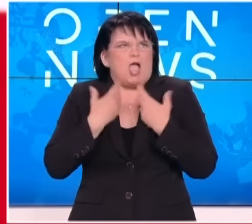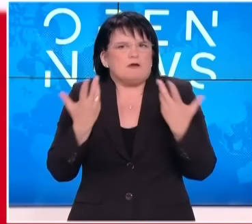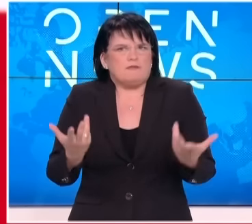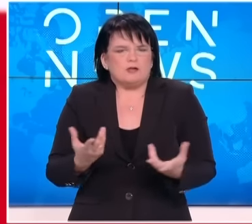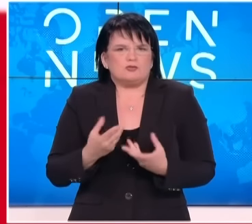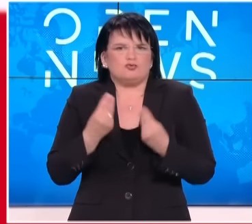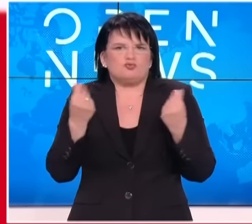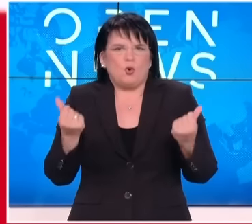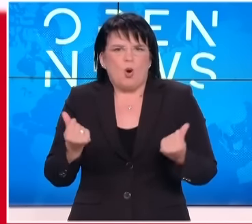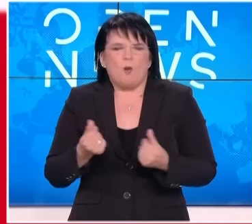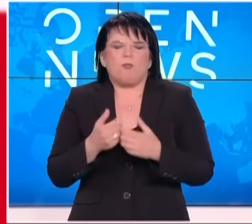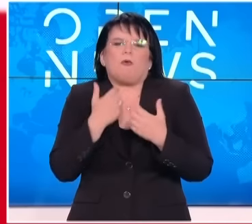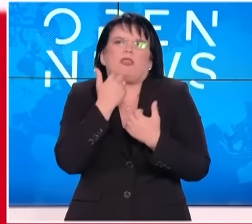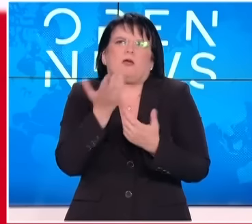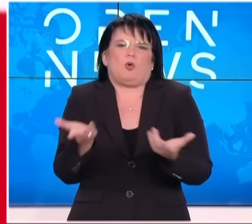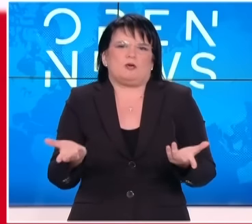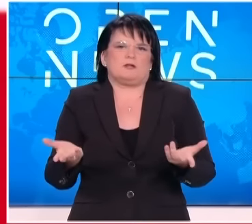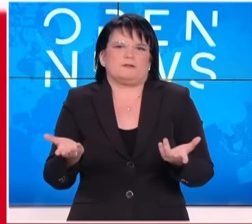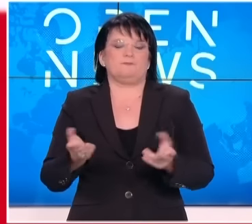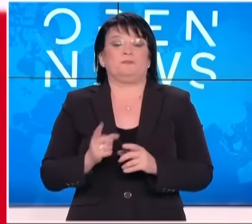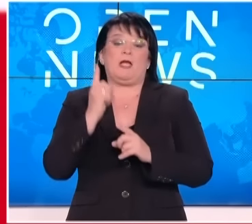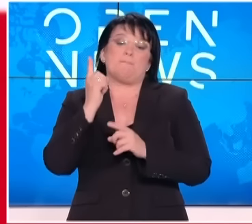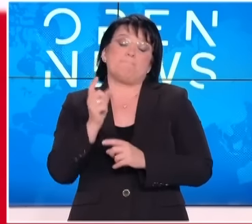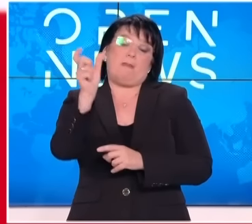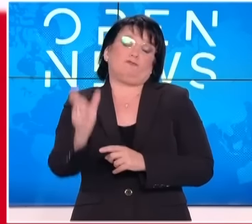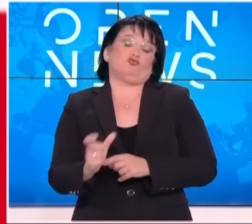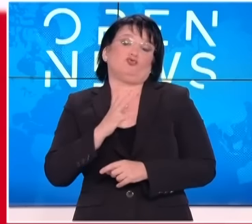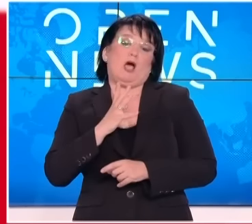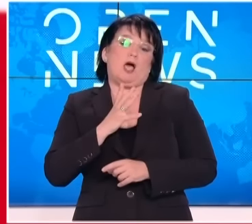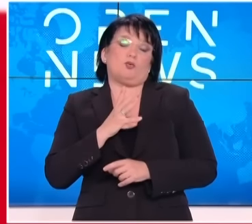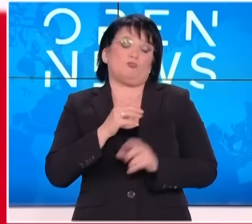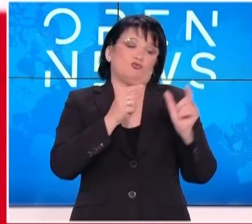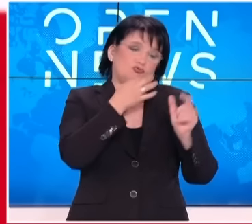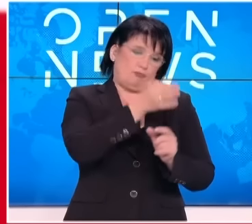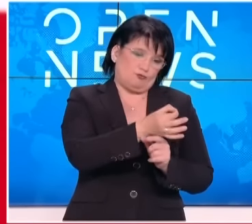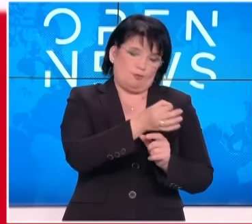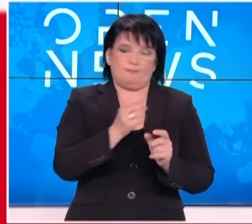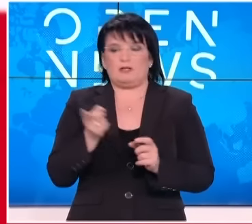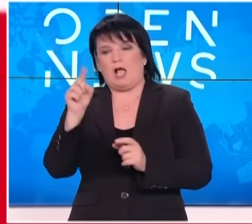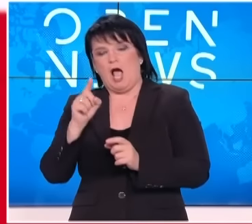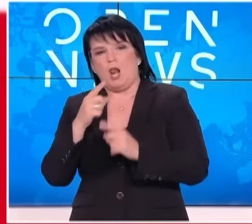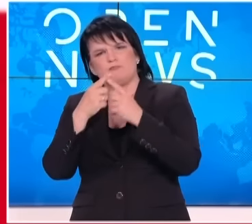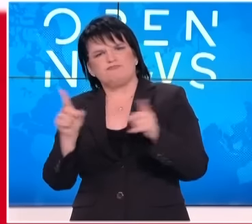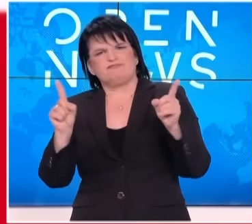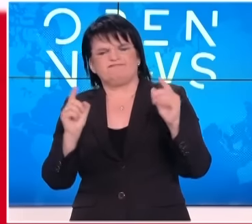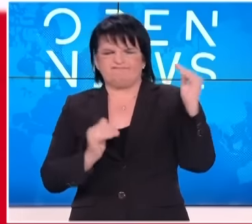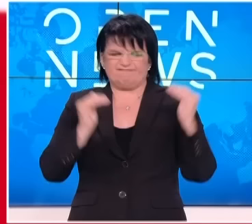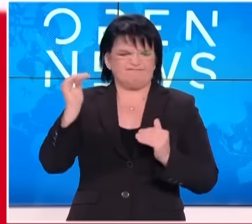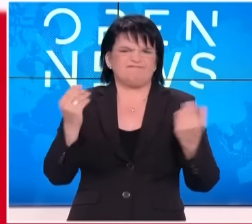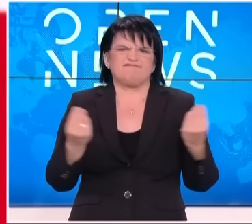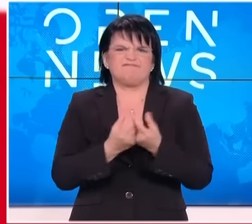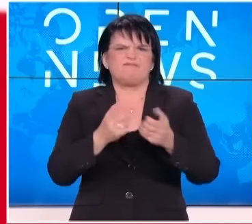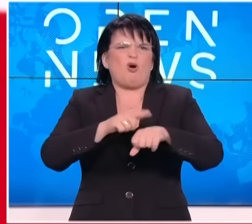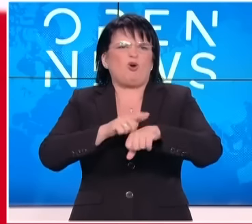διαφορετικά για έναν άνθρωπο ο οποίος τη μια λέει αυτό την άλλη λέει το άλλο και μάλιστα σε πολύ σύντομα χρονικά